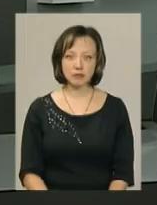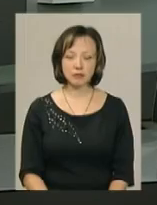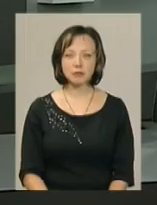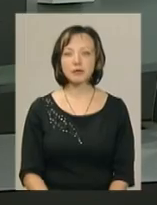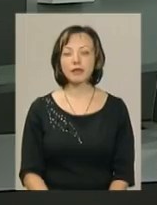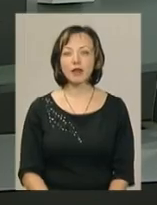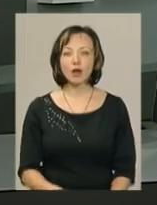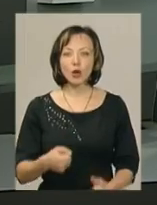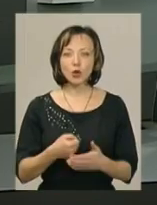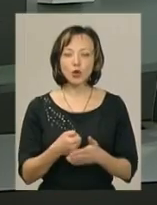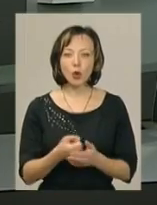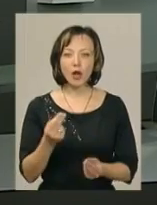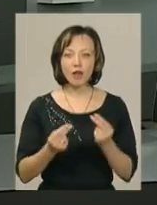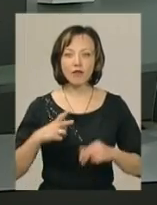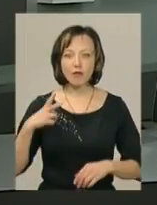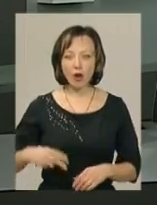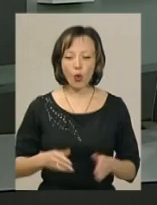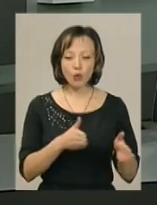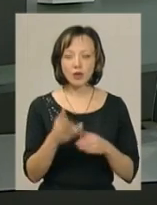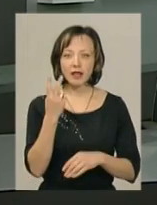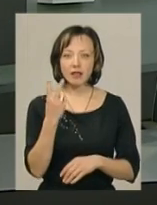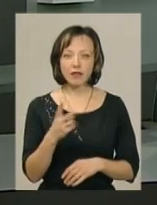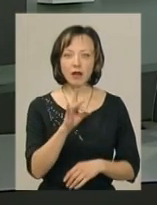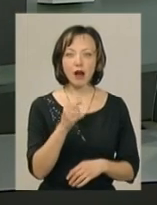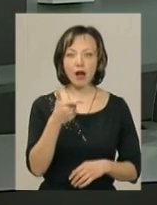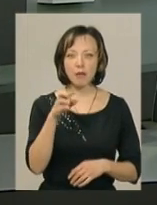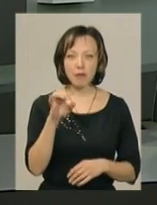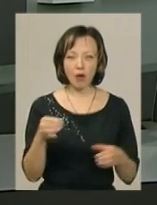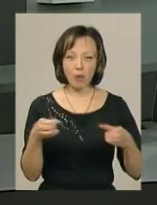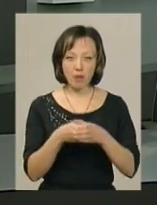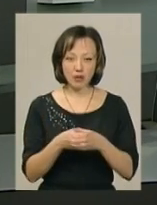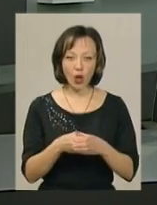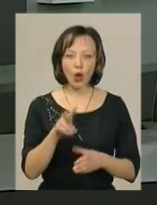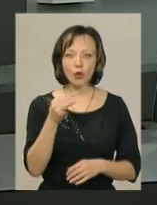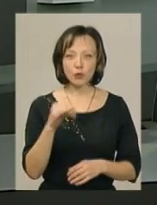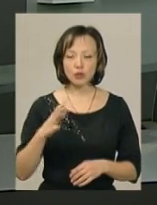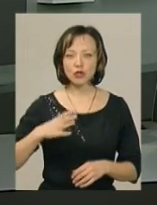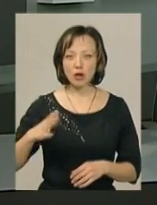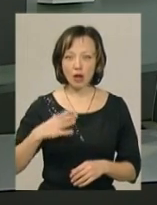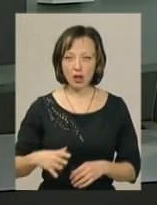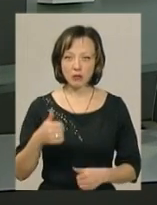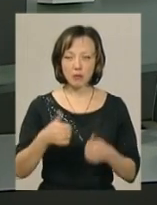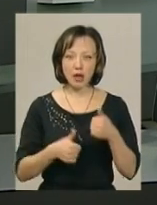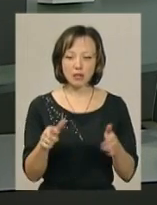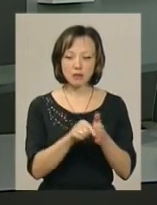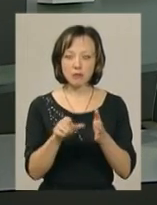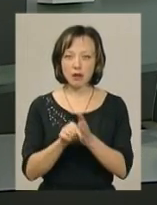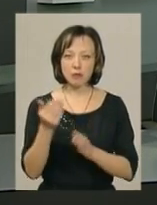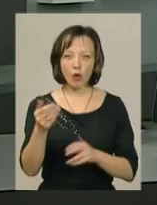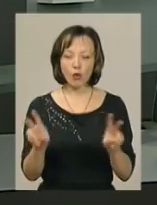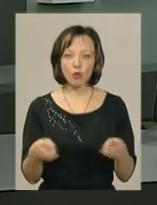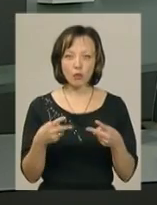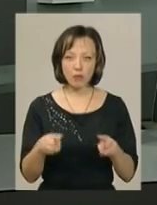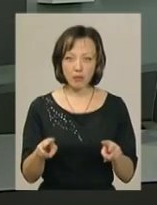До ігор у Франції готуються дві рехбійні команди хмельницького буревісника. У лютому на них чекають матчу-спаринги з тамтешніми